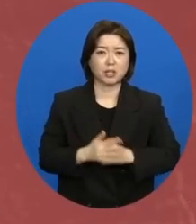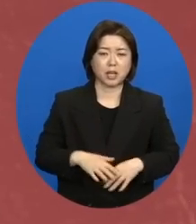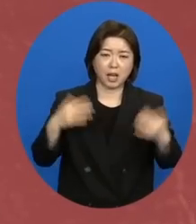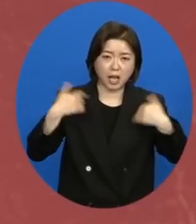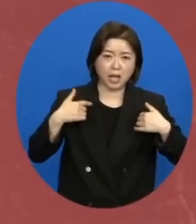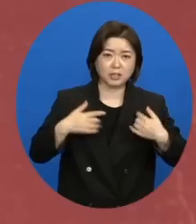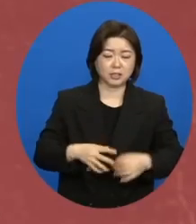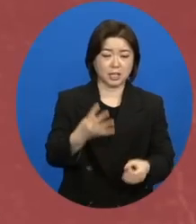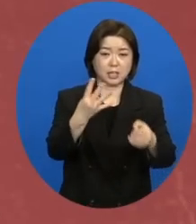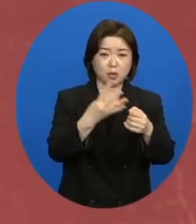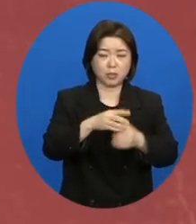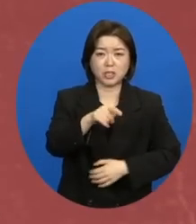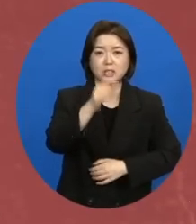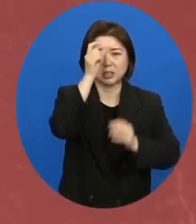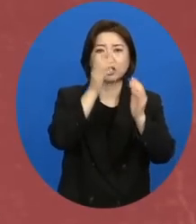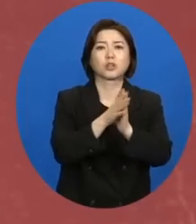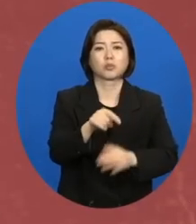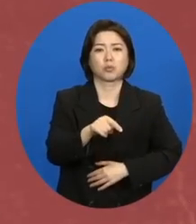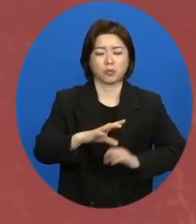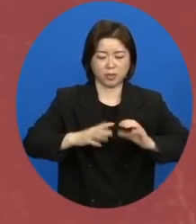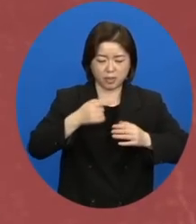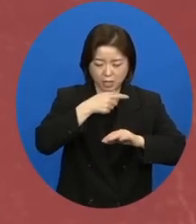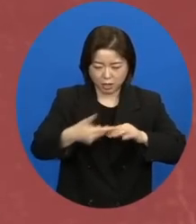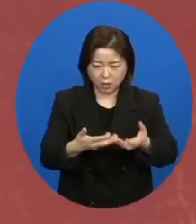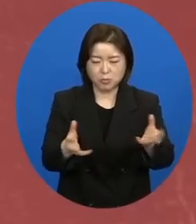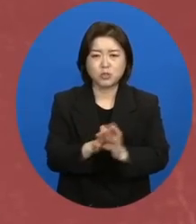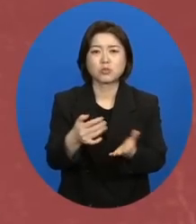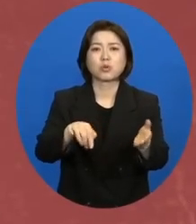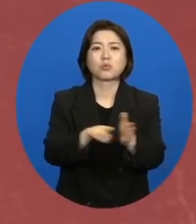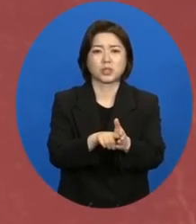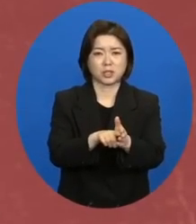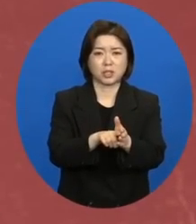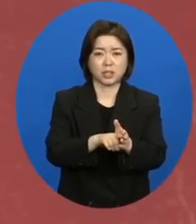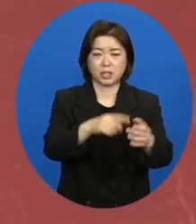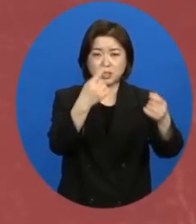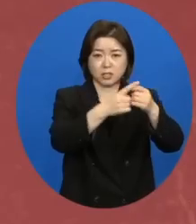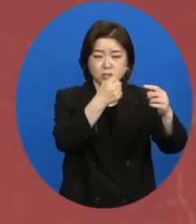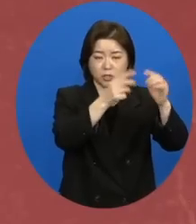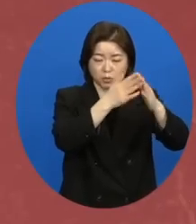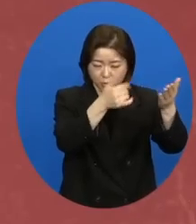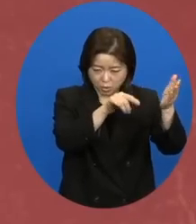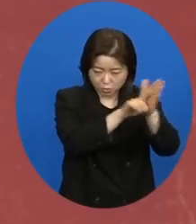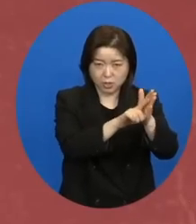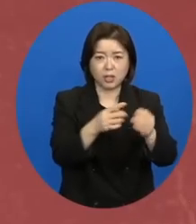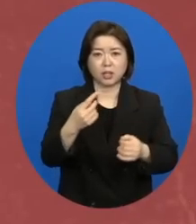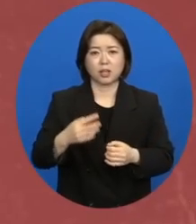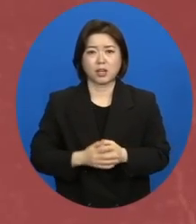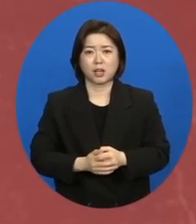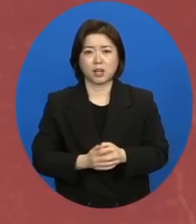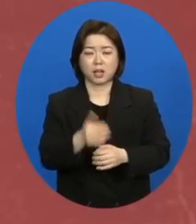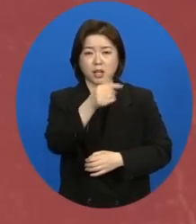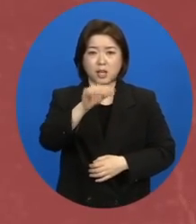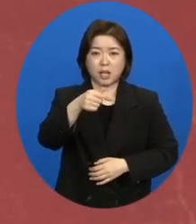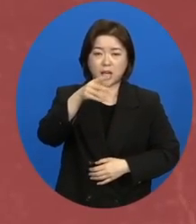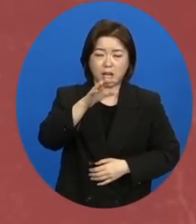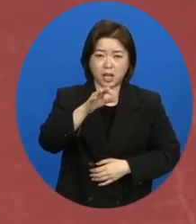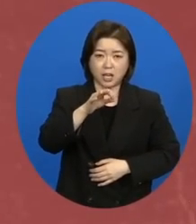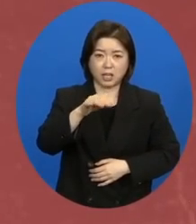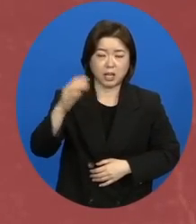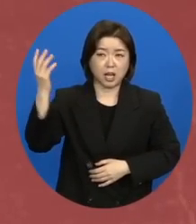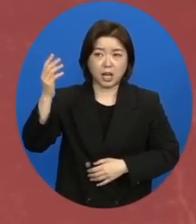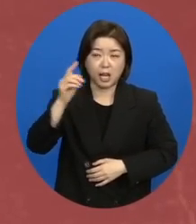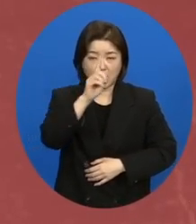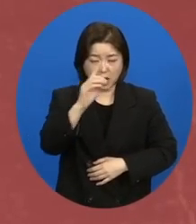기도는 그 기도하는 거예요. 나라와 민족을 위해서. 첫째는 교회를 위해서. 한 성령이 움직이는 게